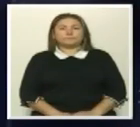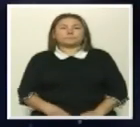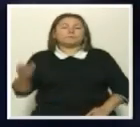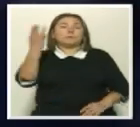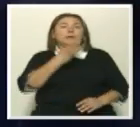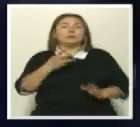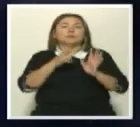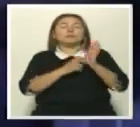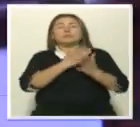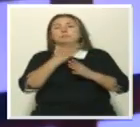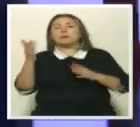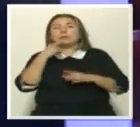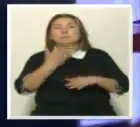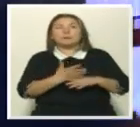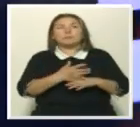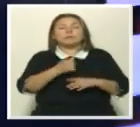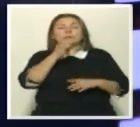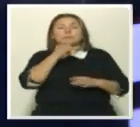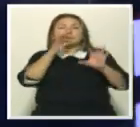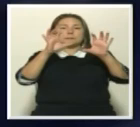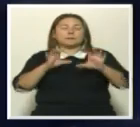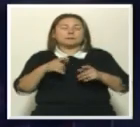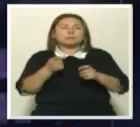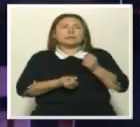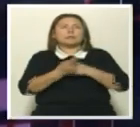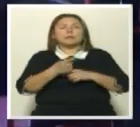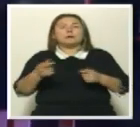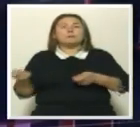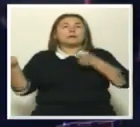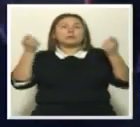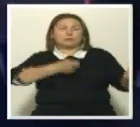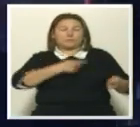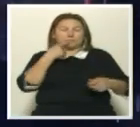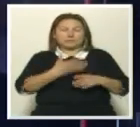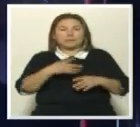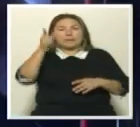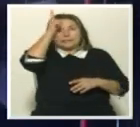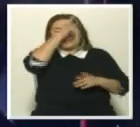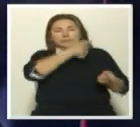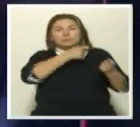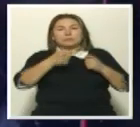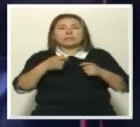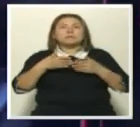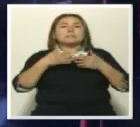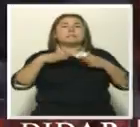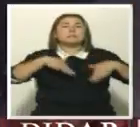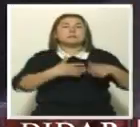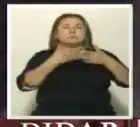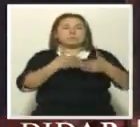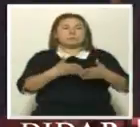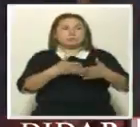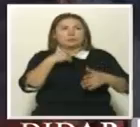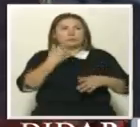Ақтауда 800 мыңнан астам қорап темекіні заңсыз алып өтпек болған контрабанда анықталды. Темекі Иран елінен Ақтау теңіз порты арқылы Ақтауға